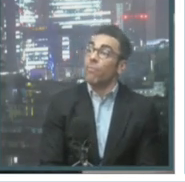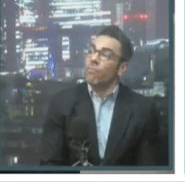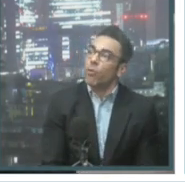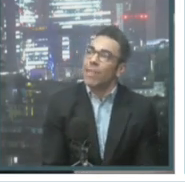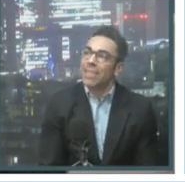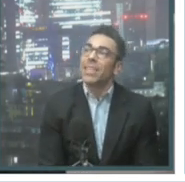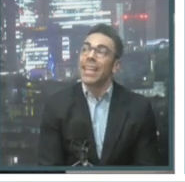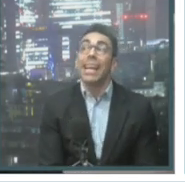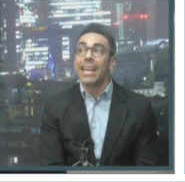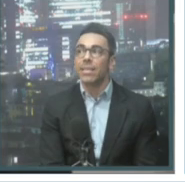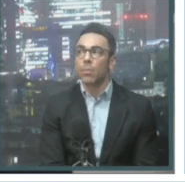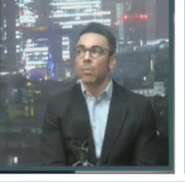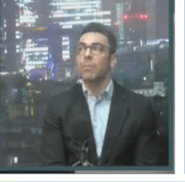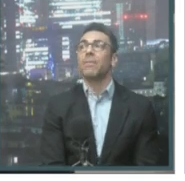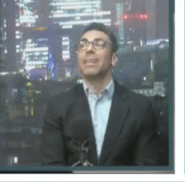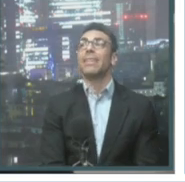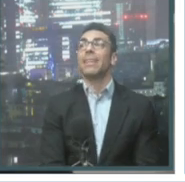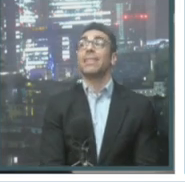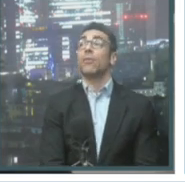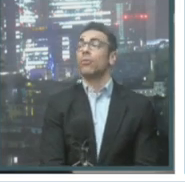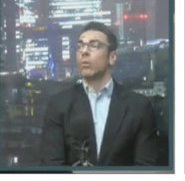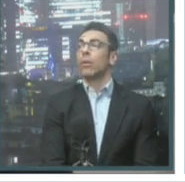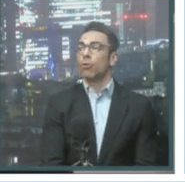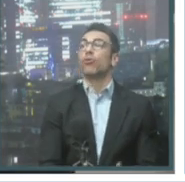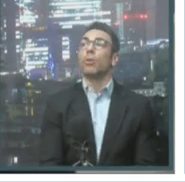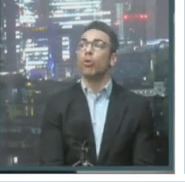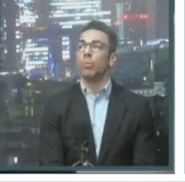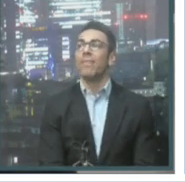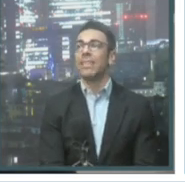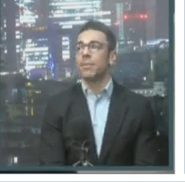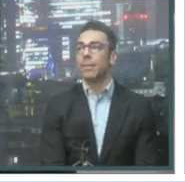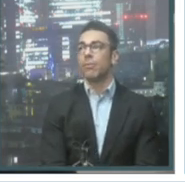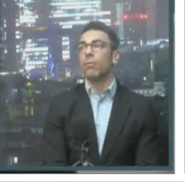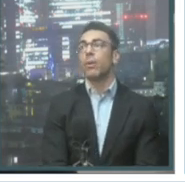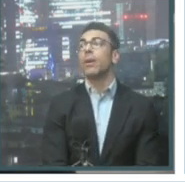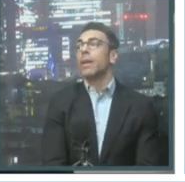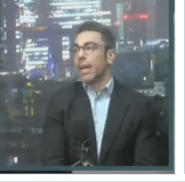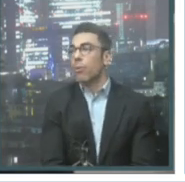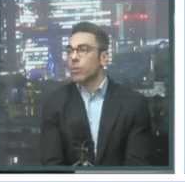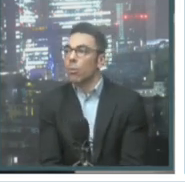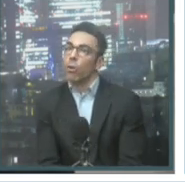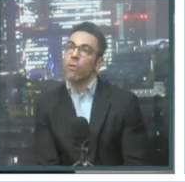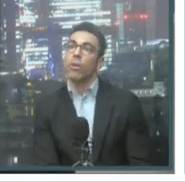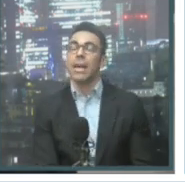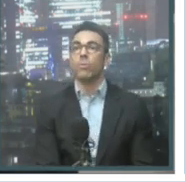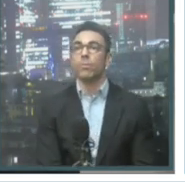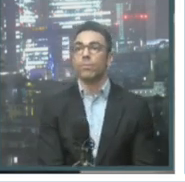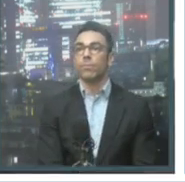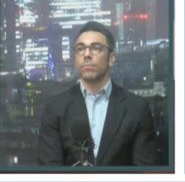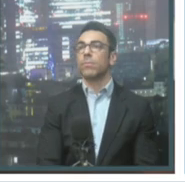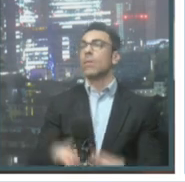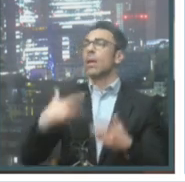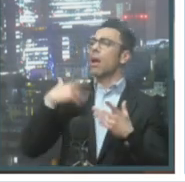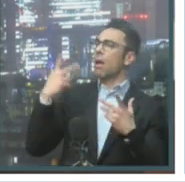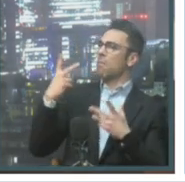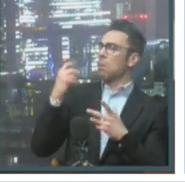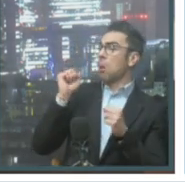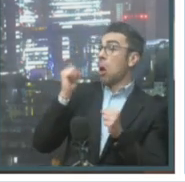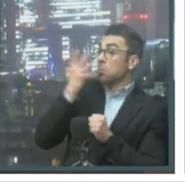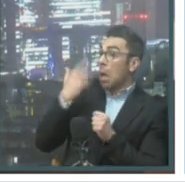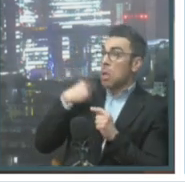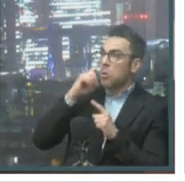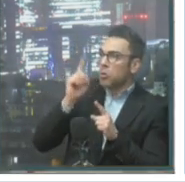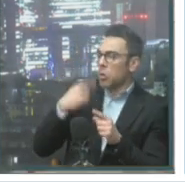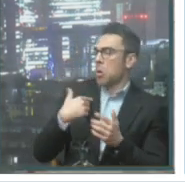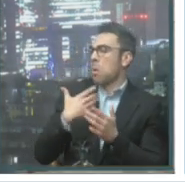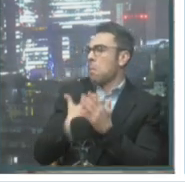doveste vedere all'estero come avete vi renderete conto che loro fonda molto più avanti rispetto a noi e questo è quello che vogliamo ditemi se sbaglio sono